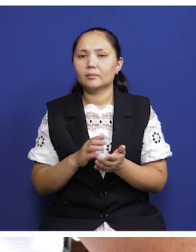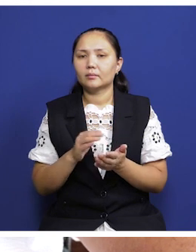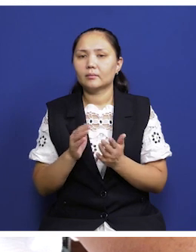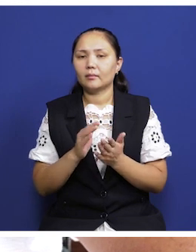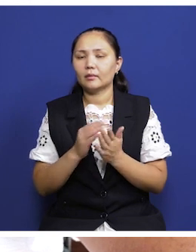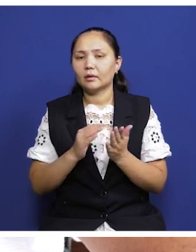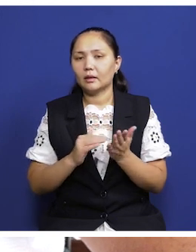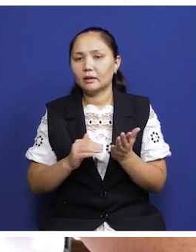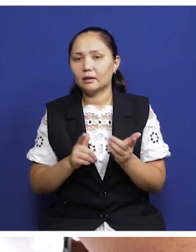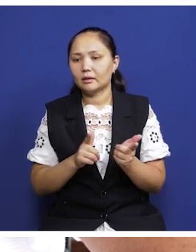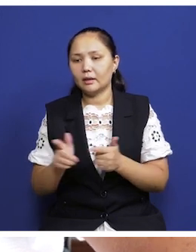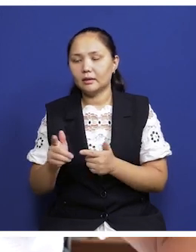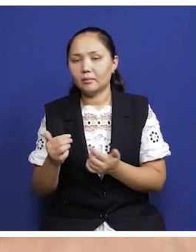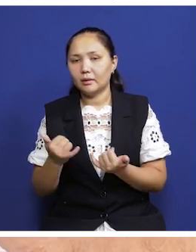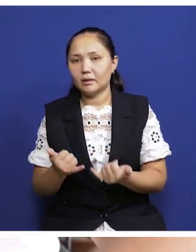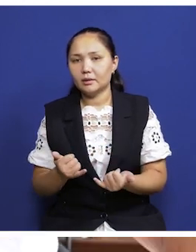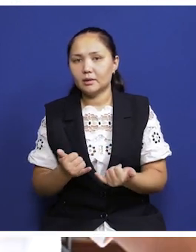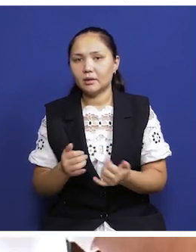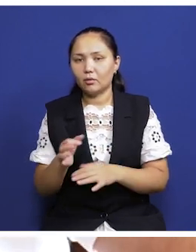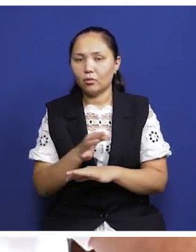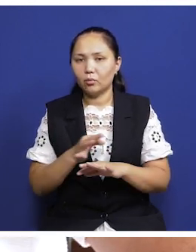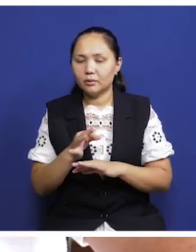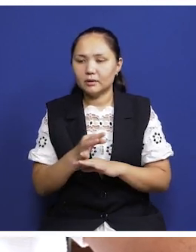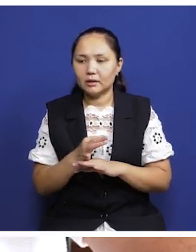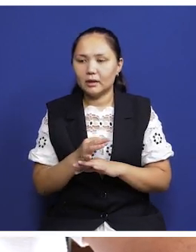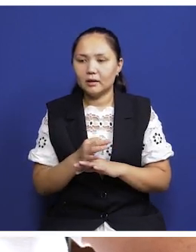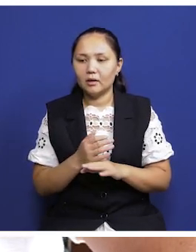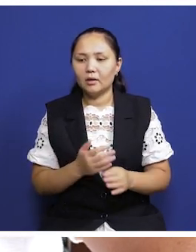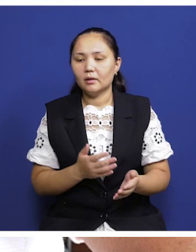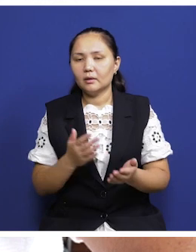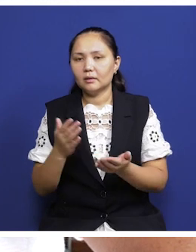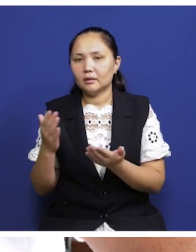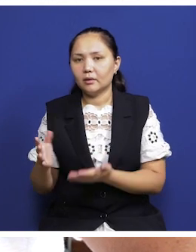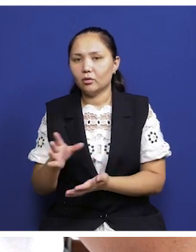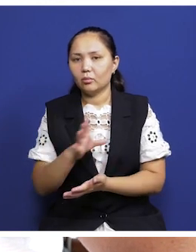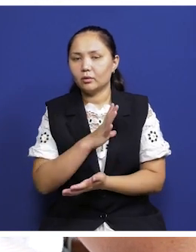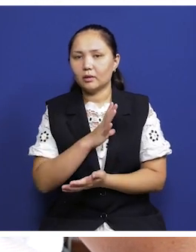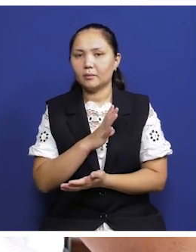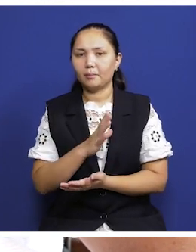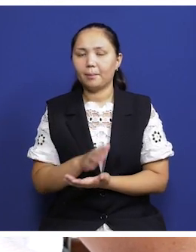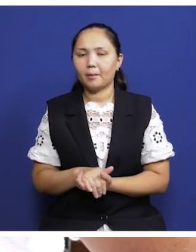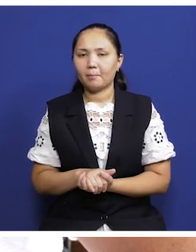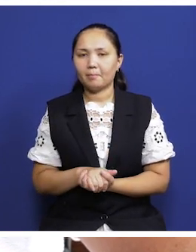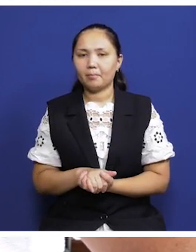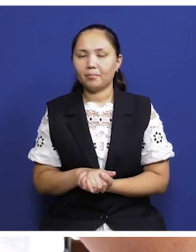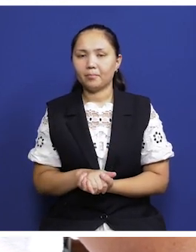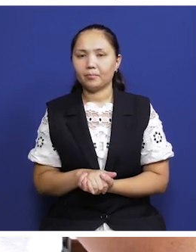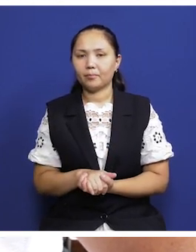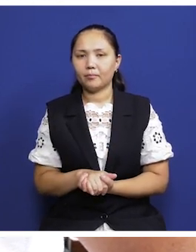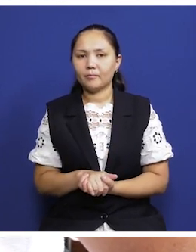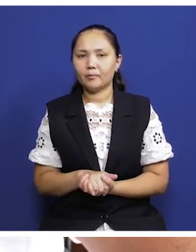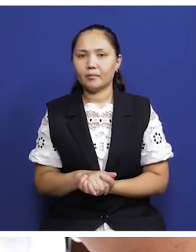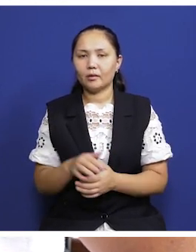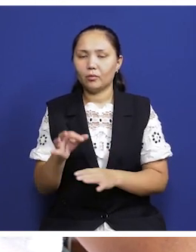смета құжаттарын дайындап, қазір енді облысқа биылғы жылы осы күз айларында келесі жылдың бюджетіне ұсынуға